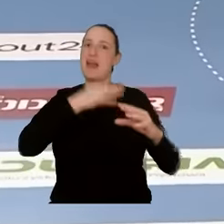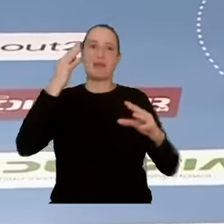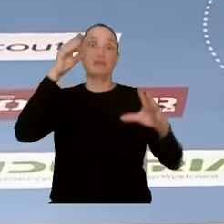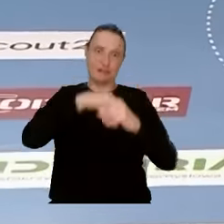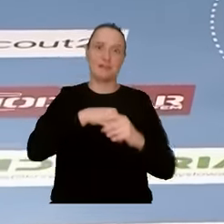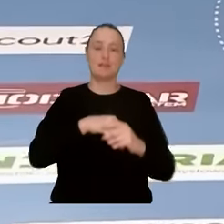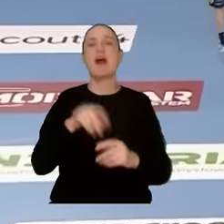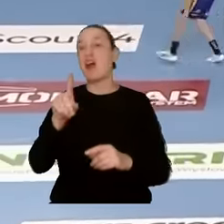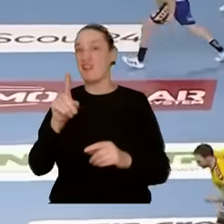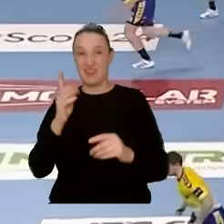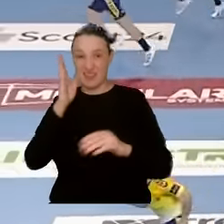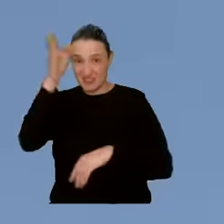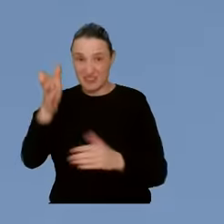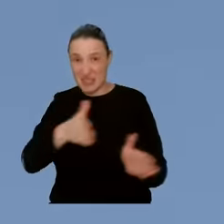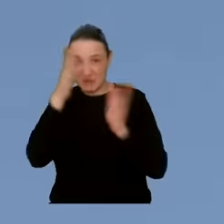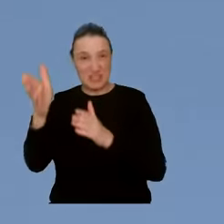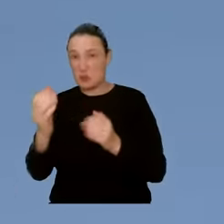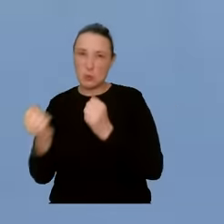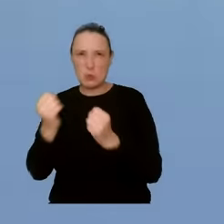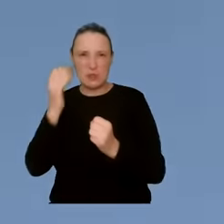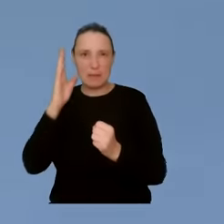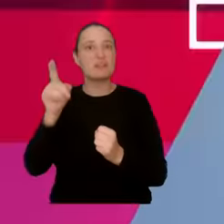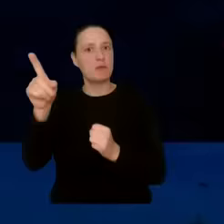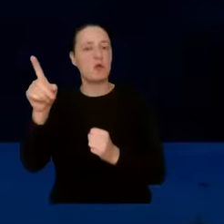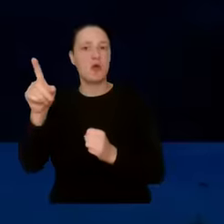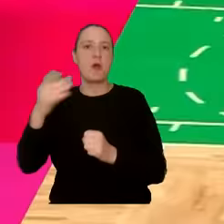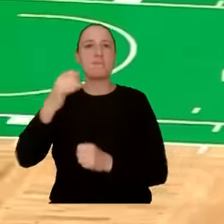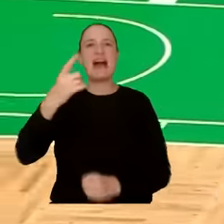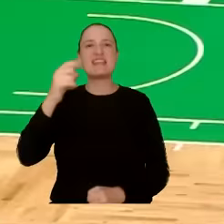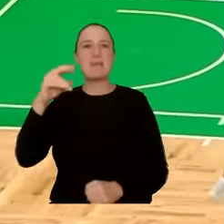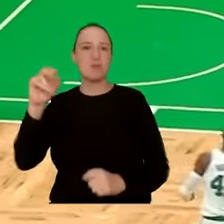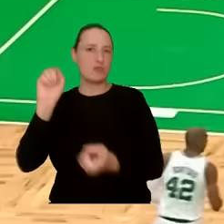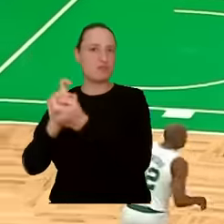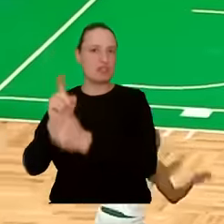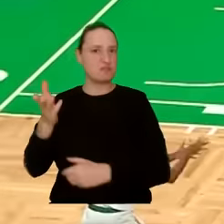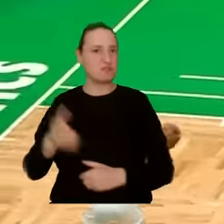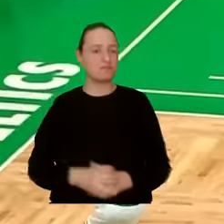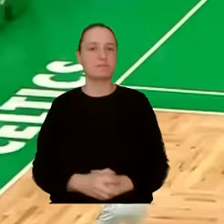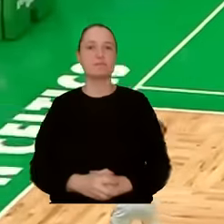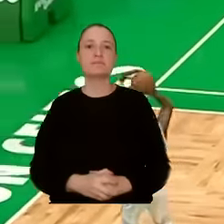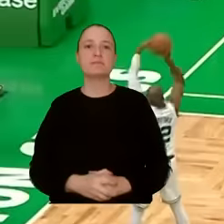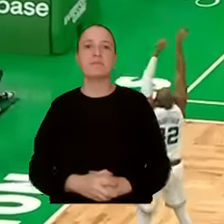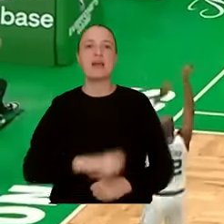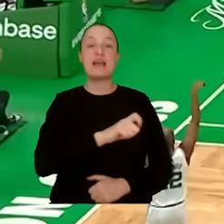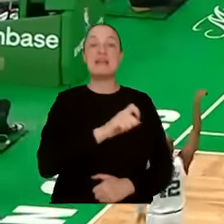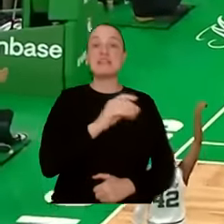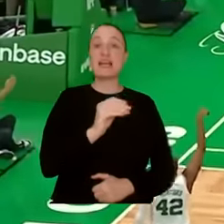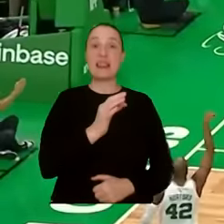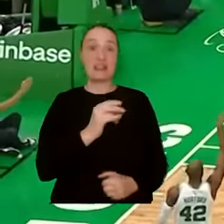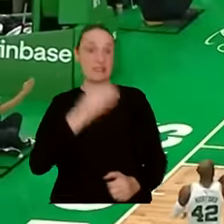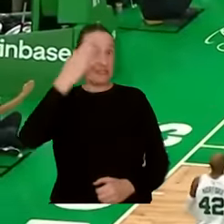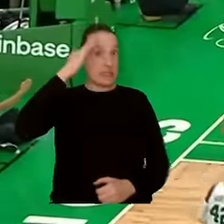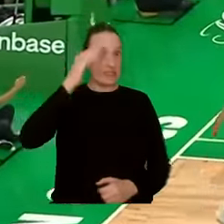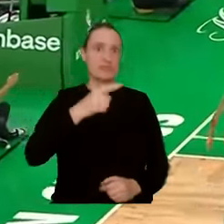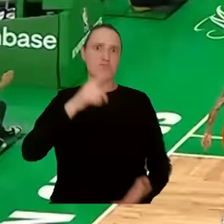jednak już tak kolorowo. Kielczanie zmierzą się z broniącym tytułu Magdeburgiem. Boston Celtics mistrzami NBA, ale na